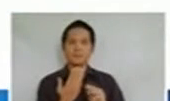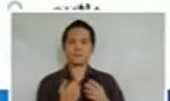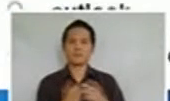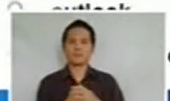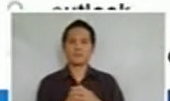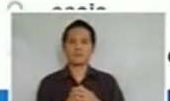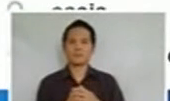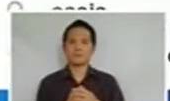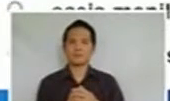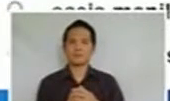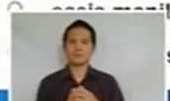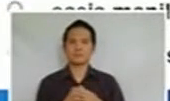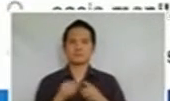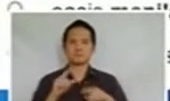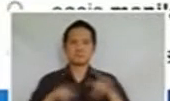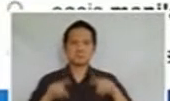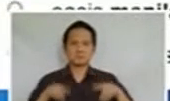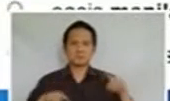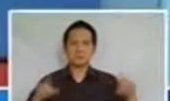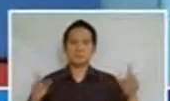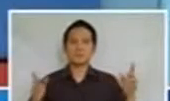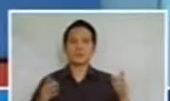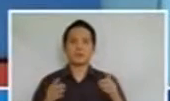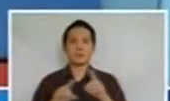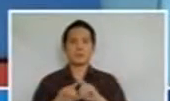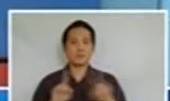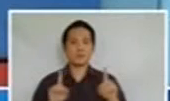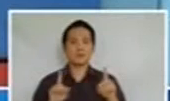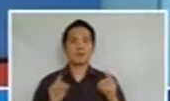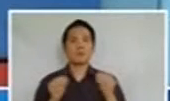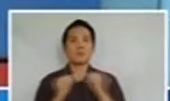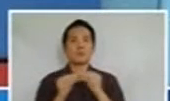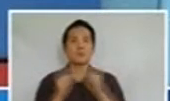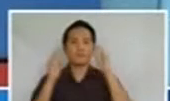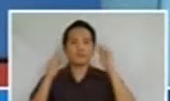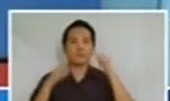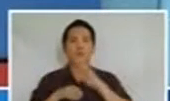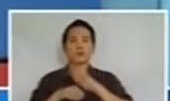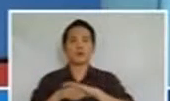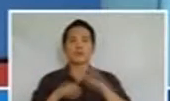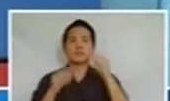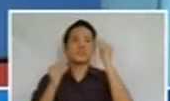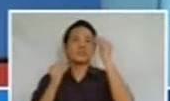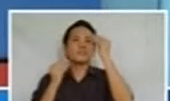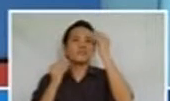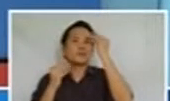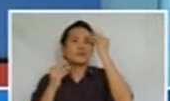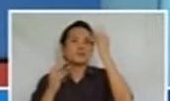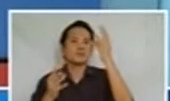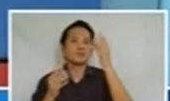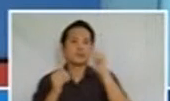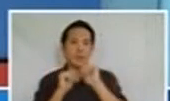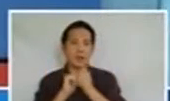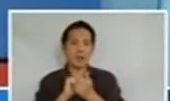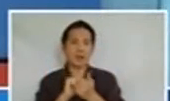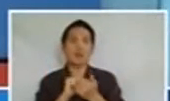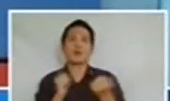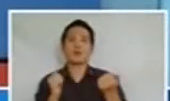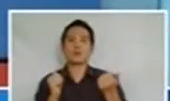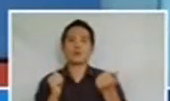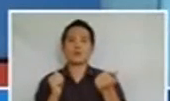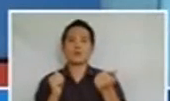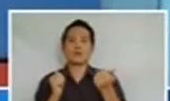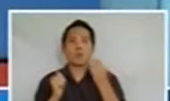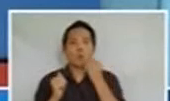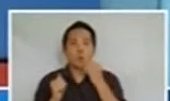Oasis. Opo, ASEC, paano naman daw po makakapag-register yung mga interesadong OFW sa online platform